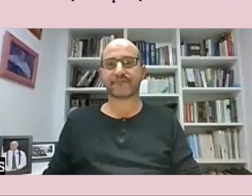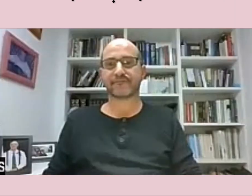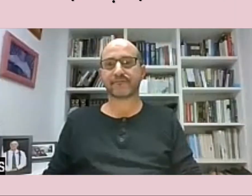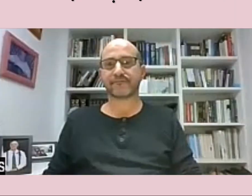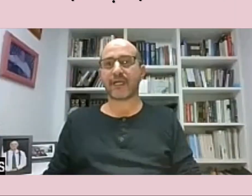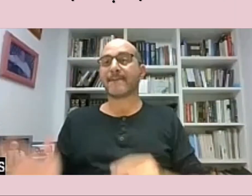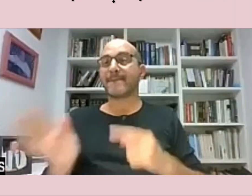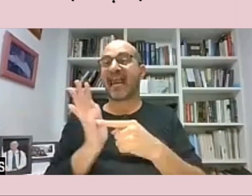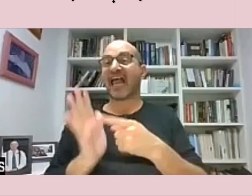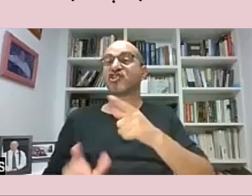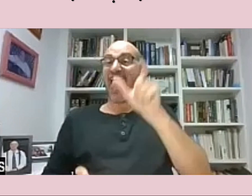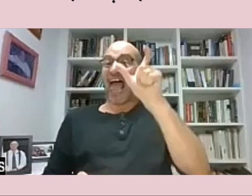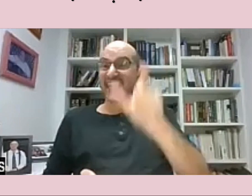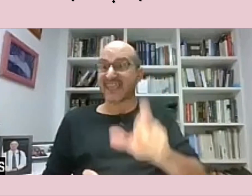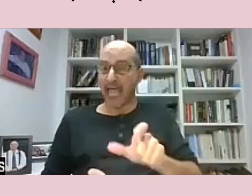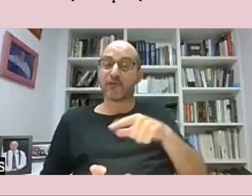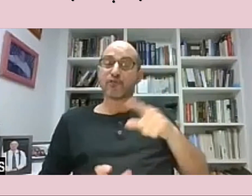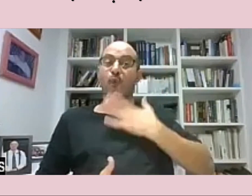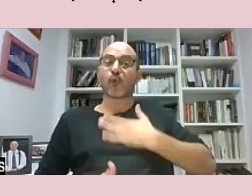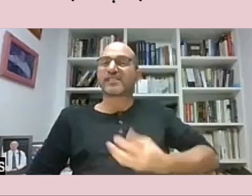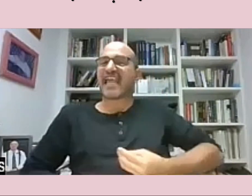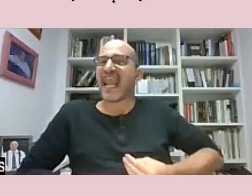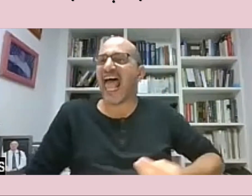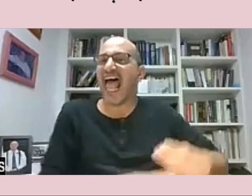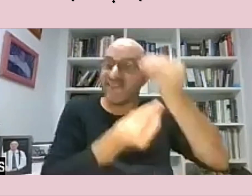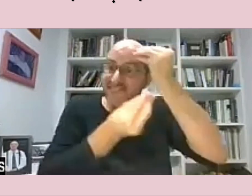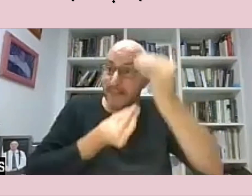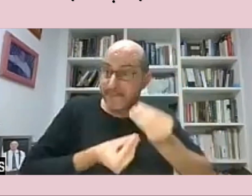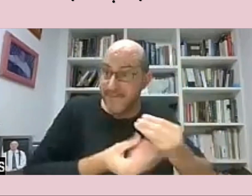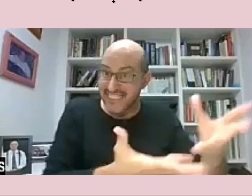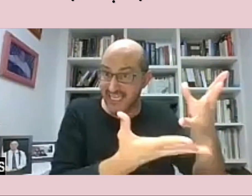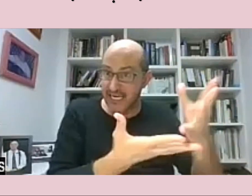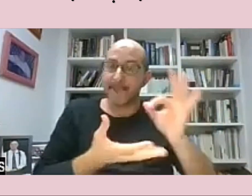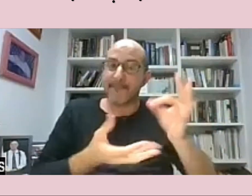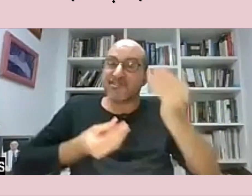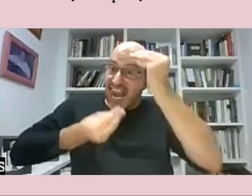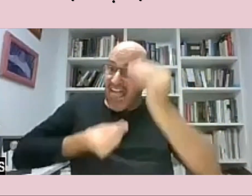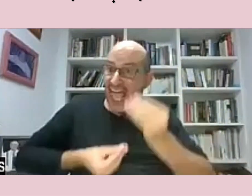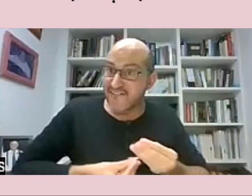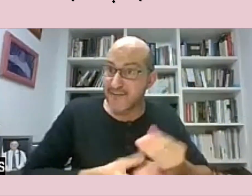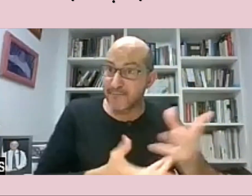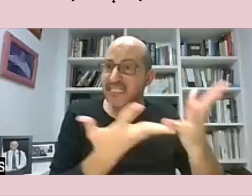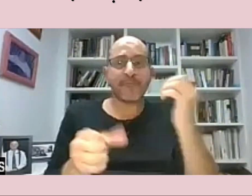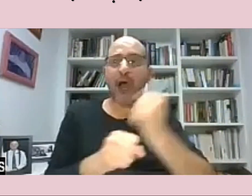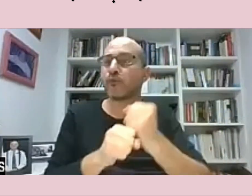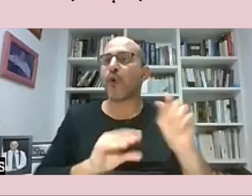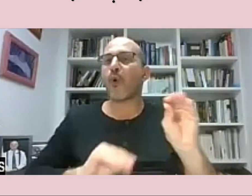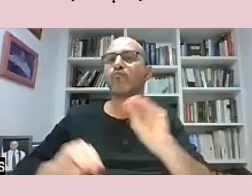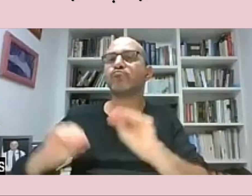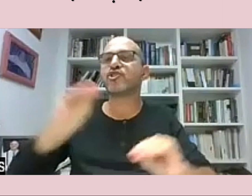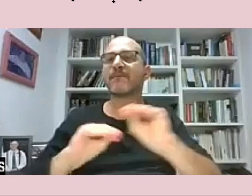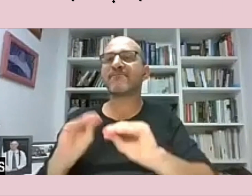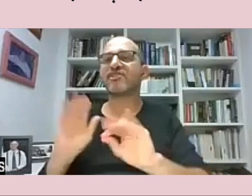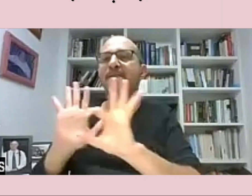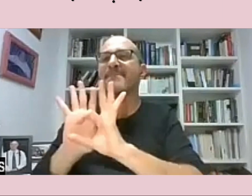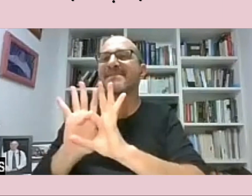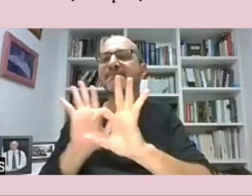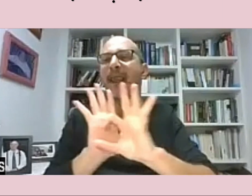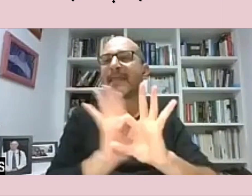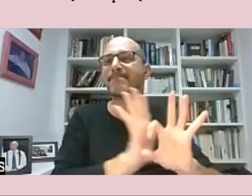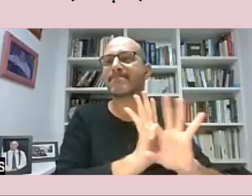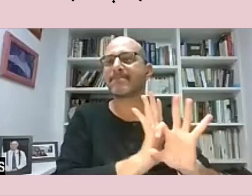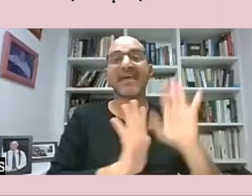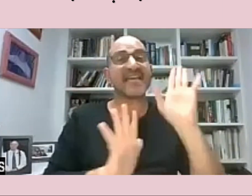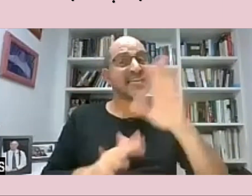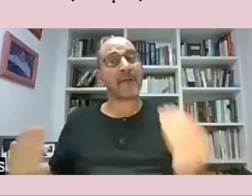נכון, בגלל שאדם שרוצה להעביר מסר, אז מה הוא עושה? הוא משתמש